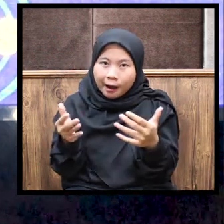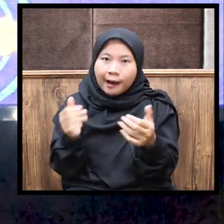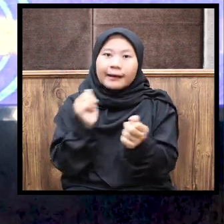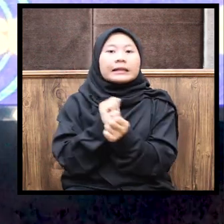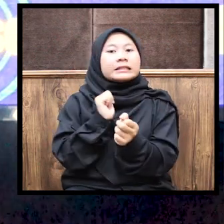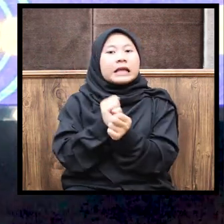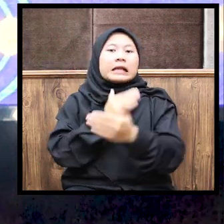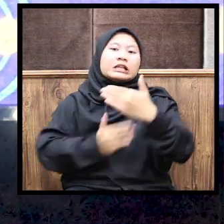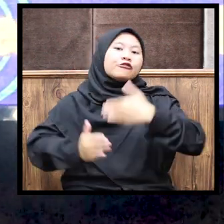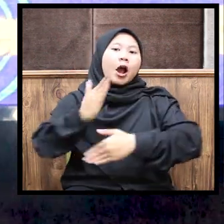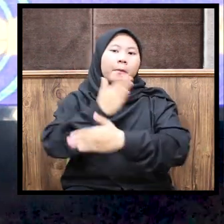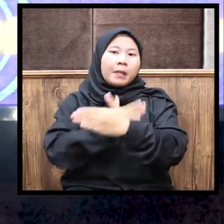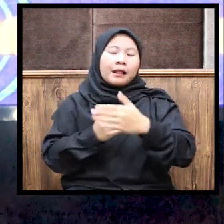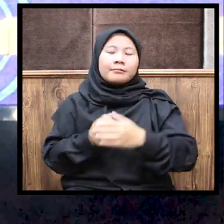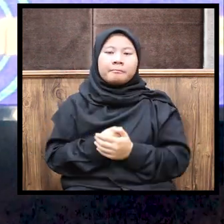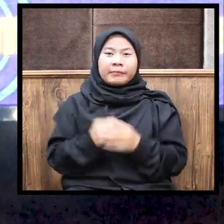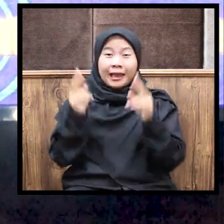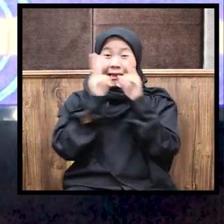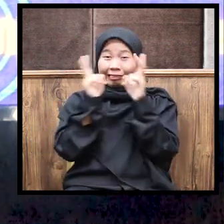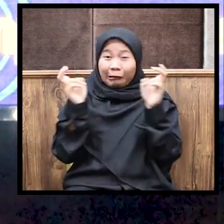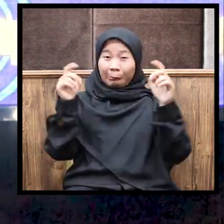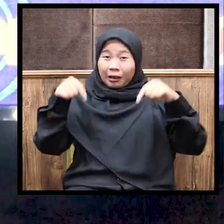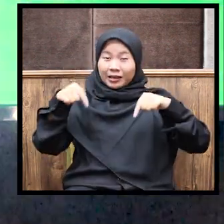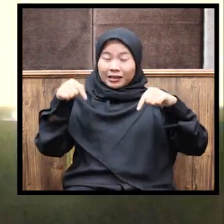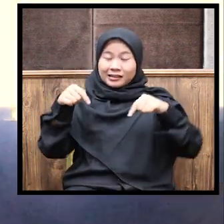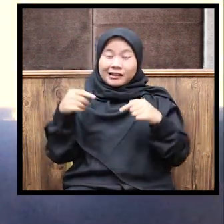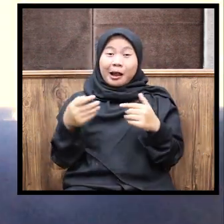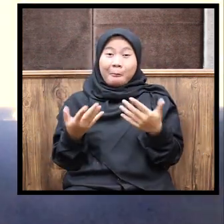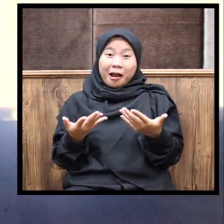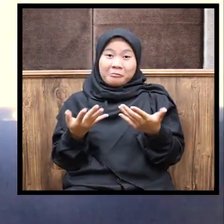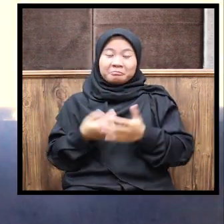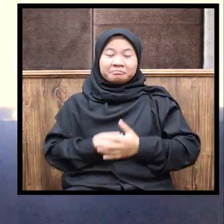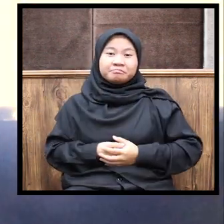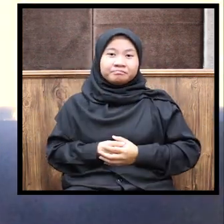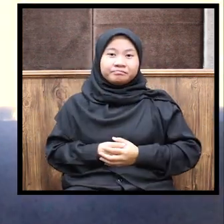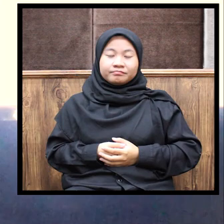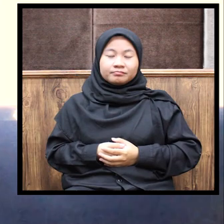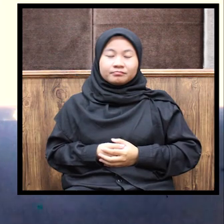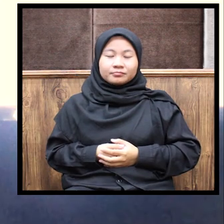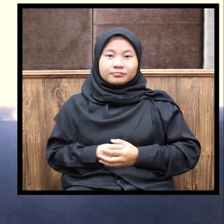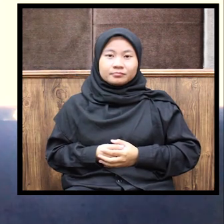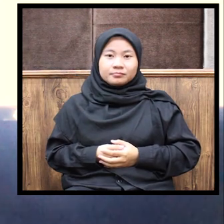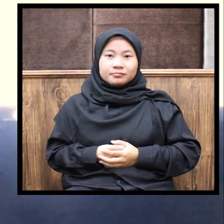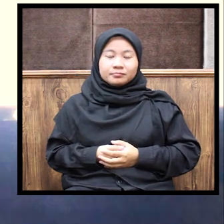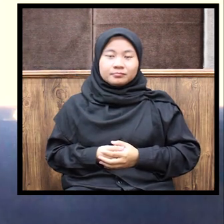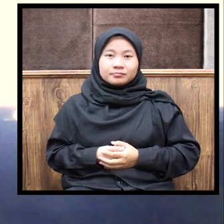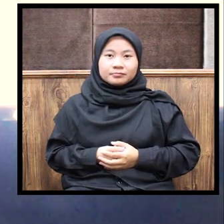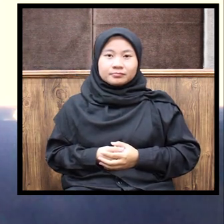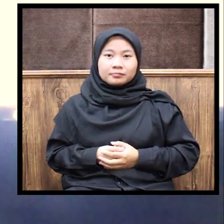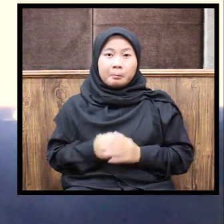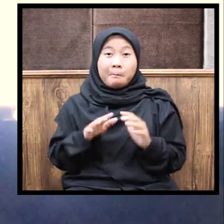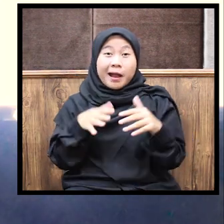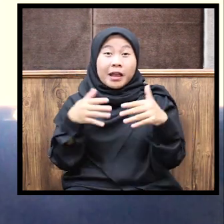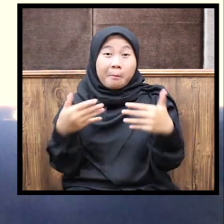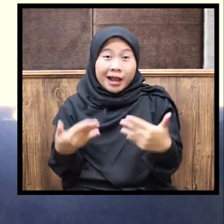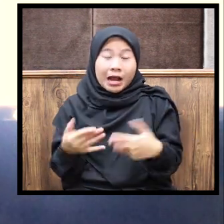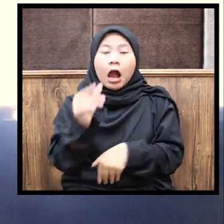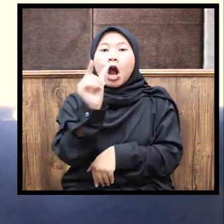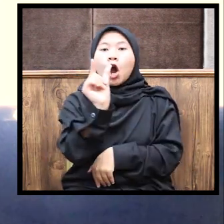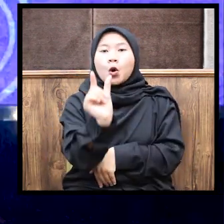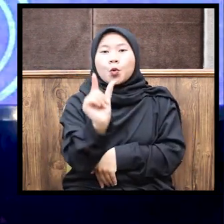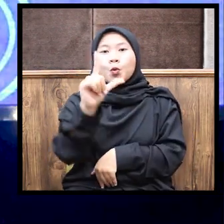yang kita angkat adalah ee Bagaimana u atau unit layanan